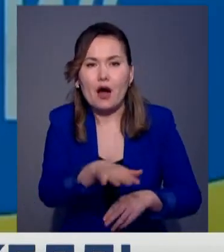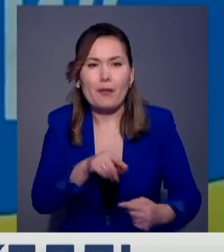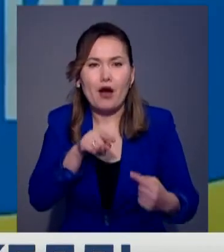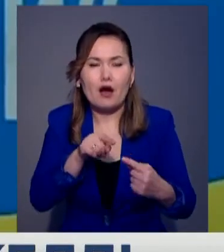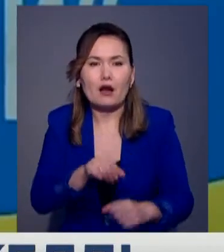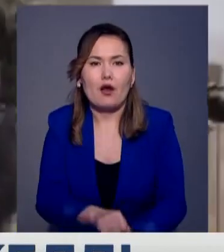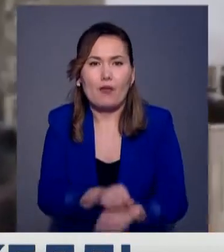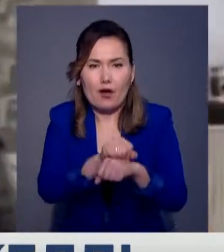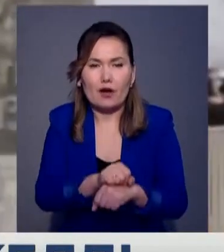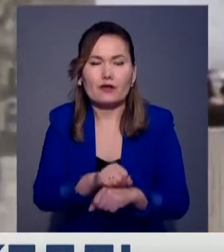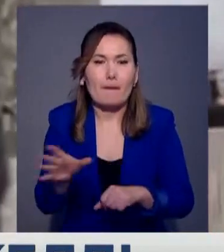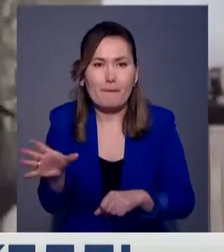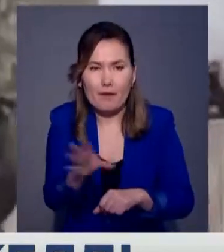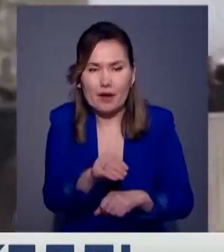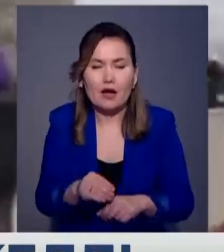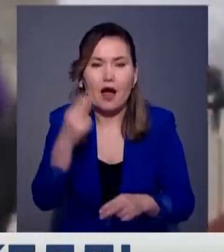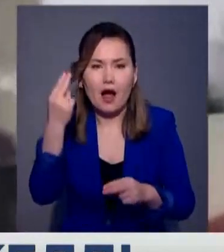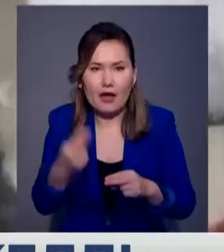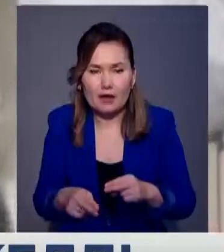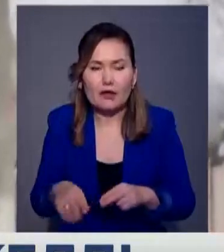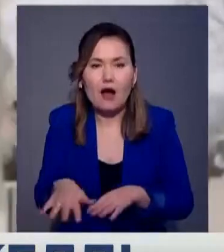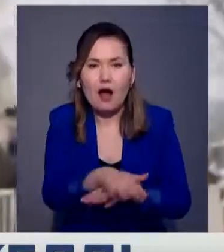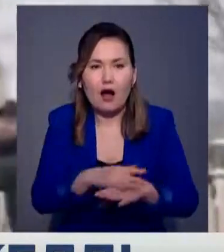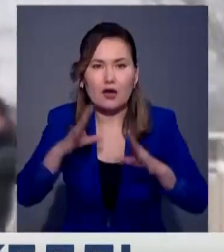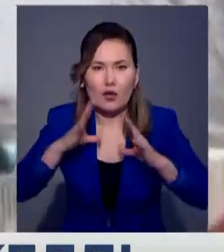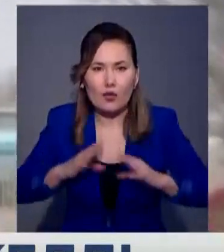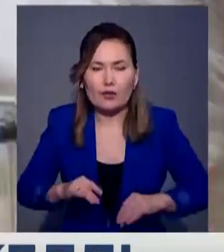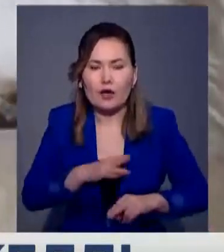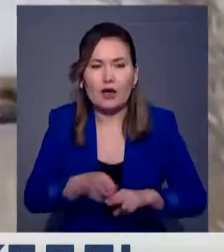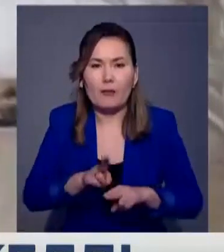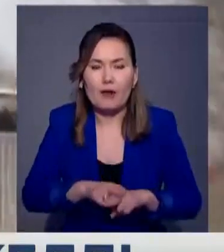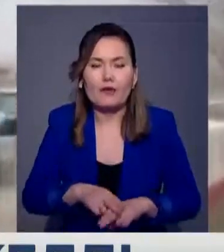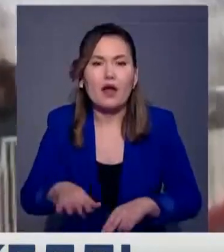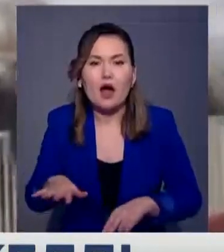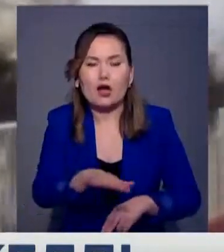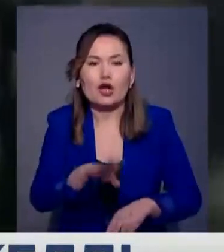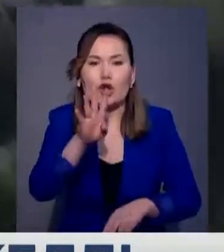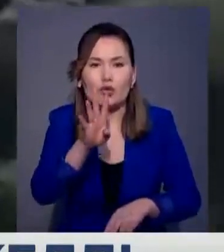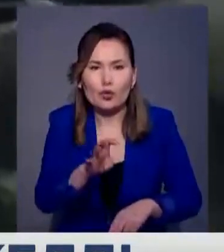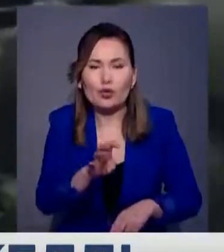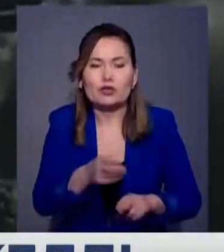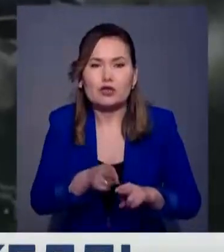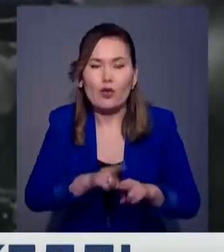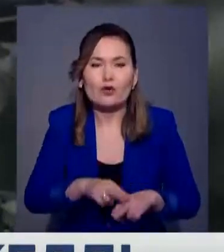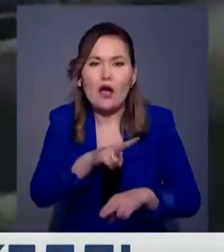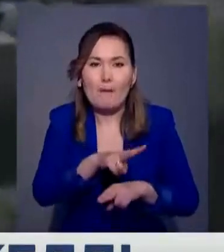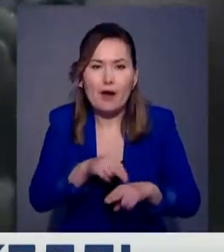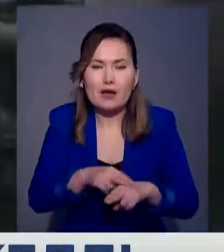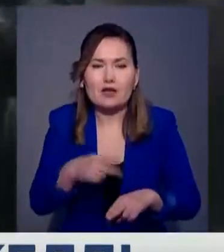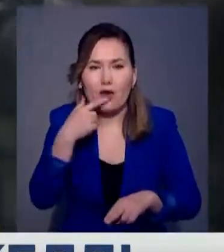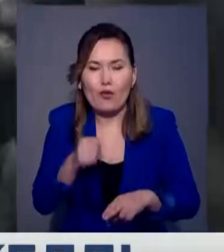акциясы толығымен аяқталды деп мәлімдеді Ішкі істер министрлігі. Шипажай маңында 400-ге жуық құқық қорғаушы қызметін